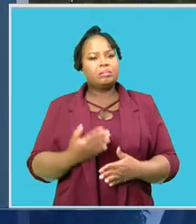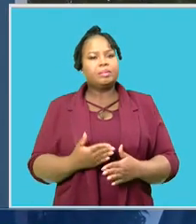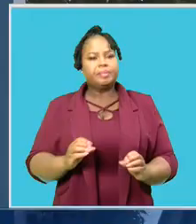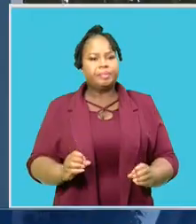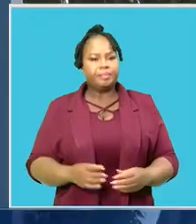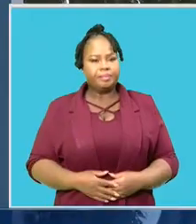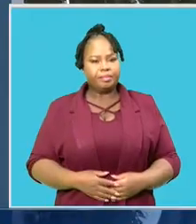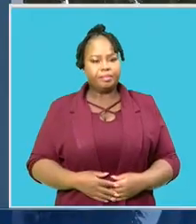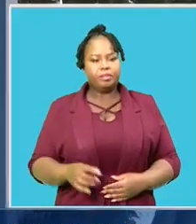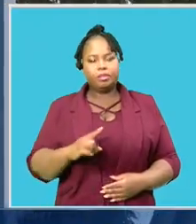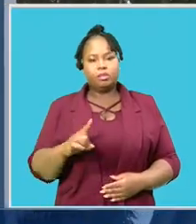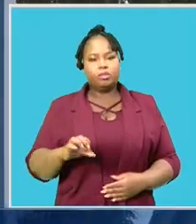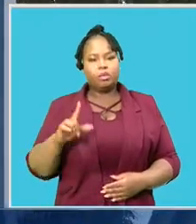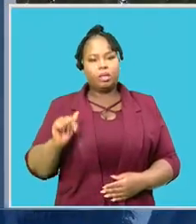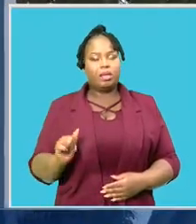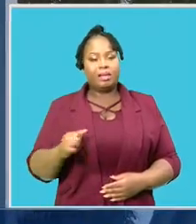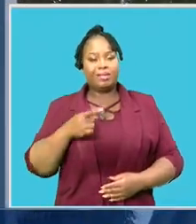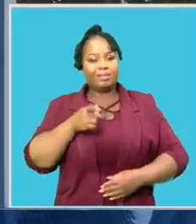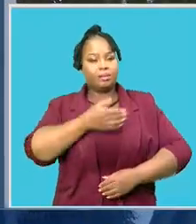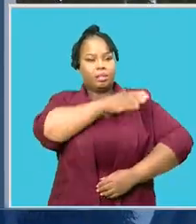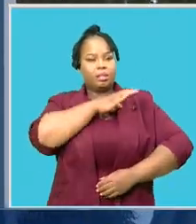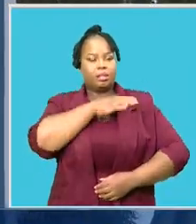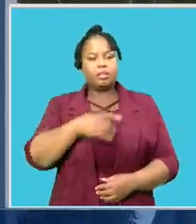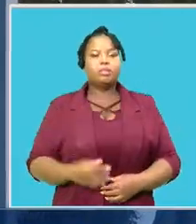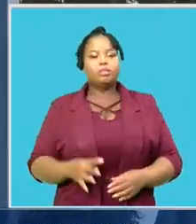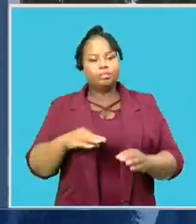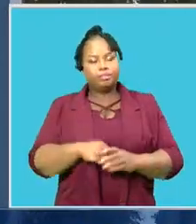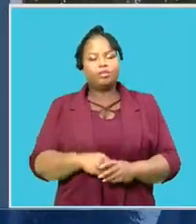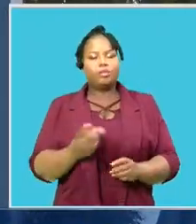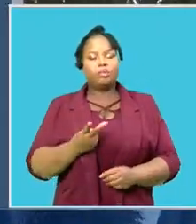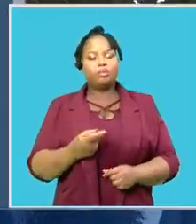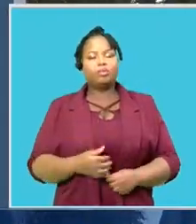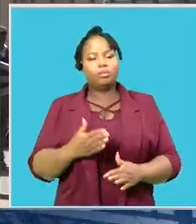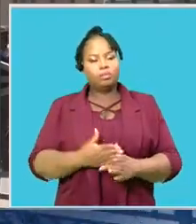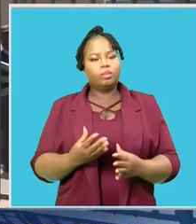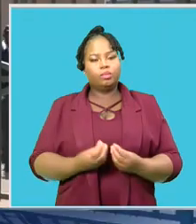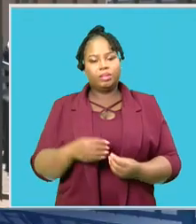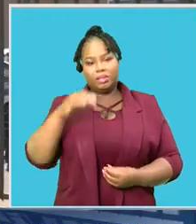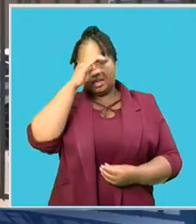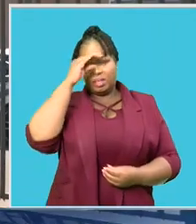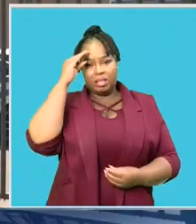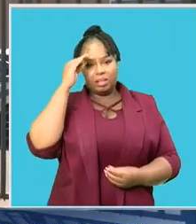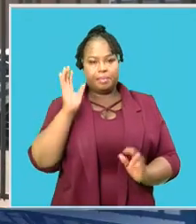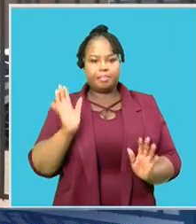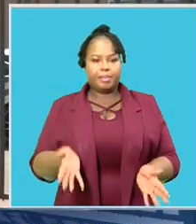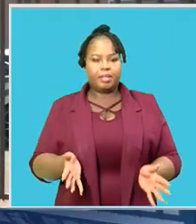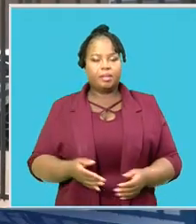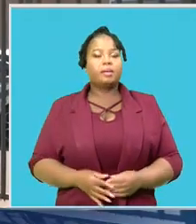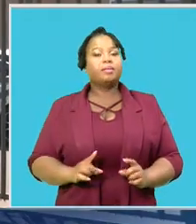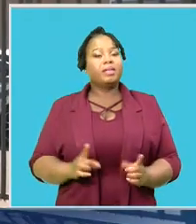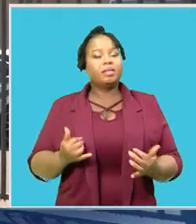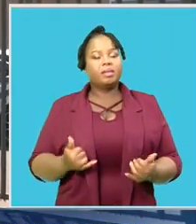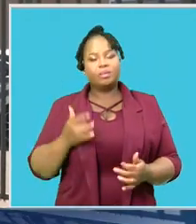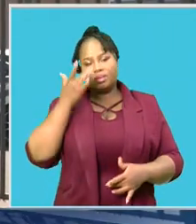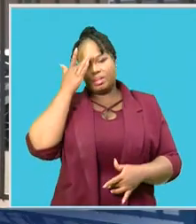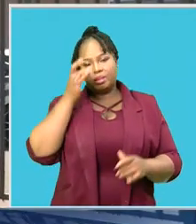abasebenzi. IZola Gateway Clinic iyingxenye yemtholampilo esebenza ngabahlengikazi kuphela ngokomthetho, kanti